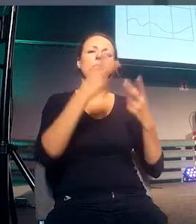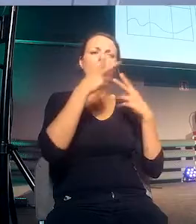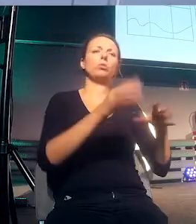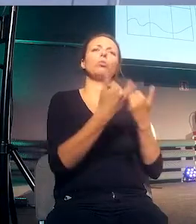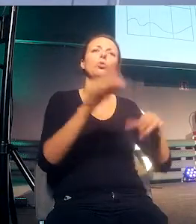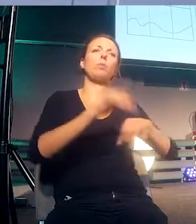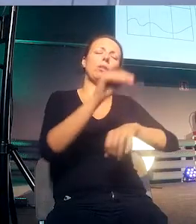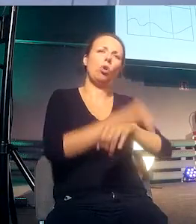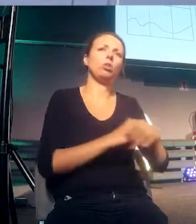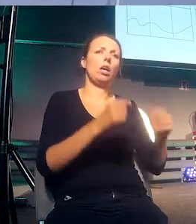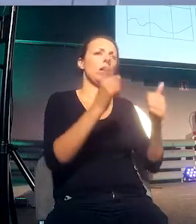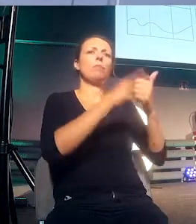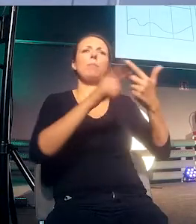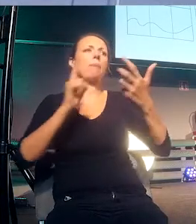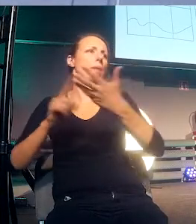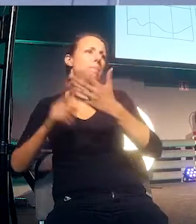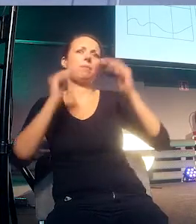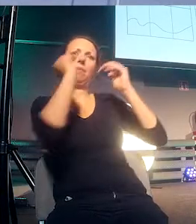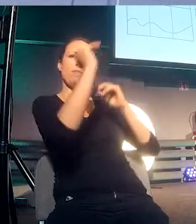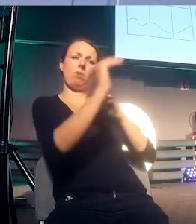drugiej. Dlatego, że